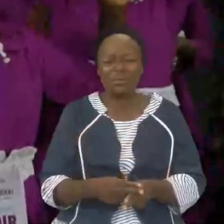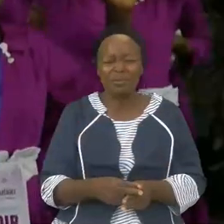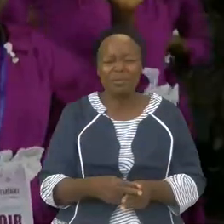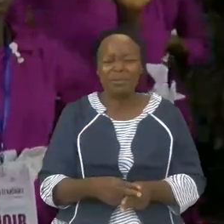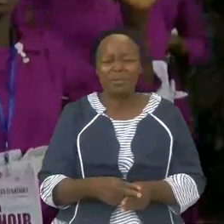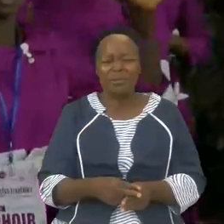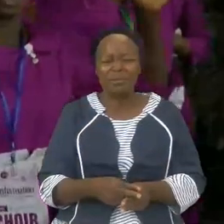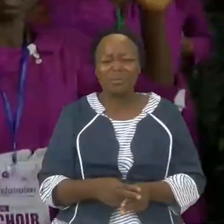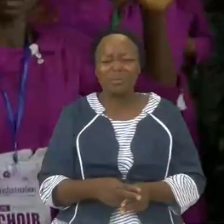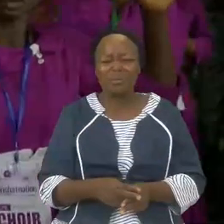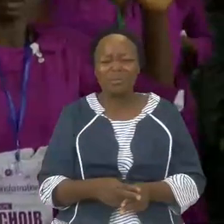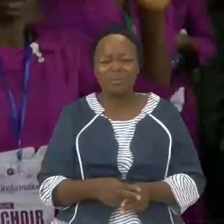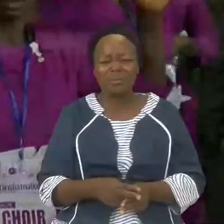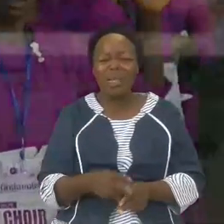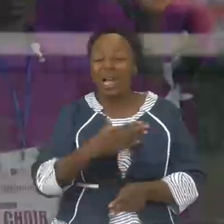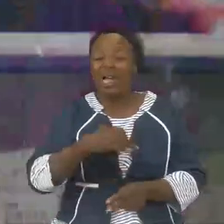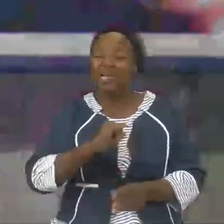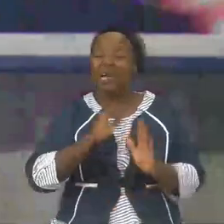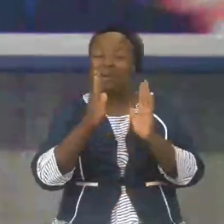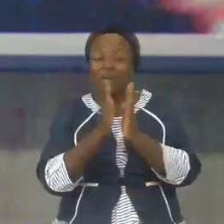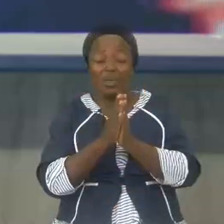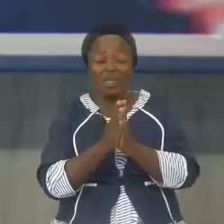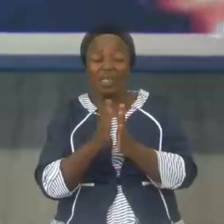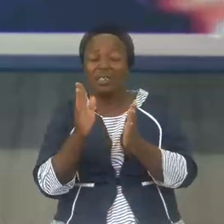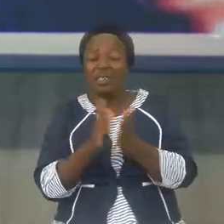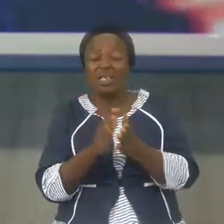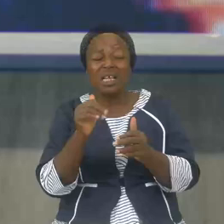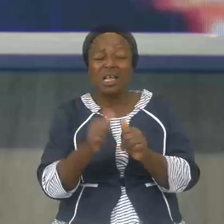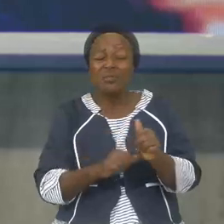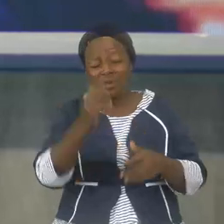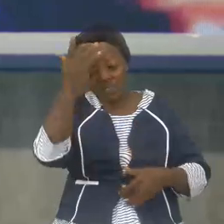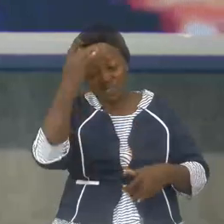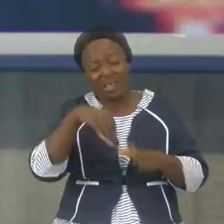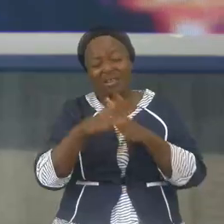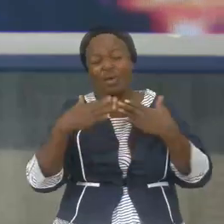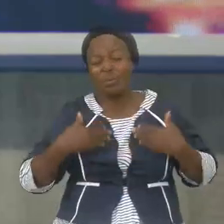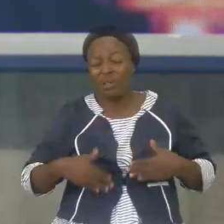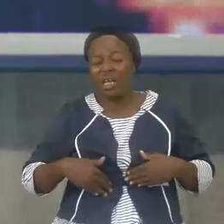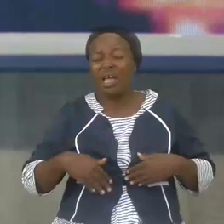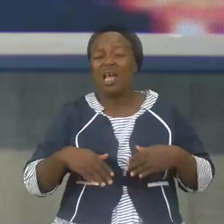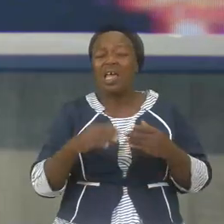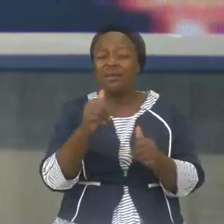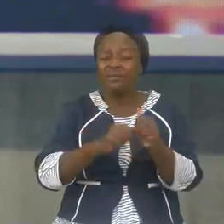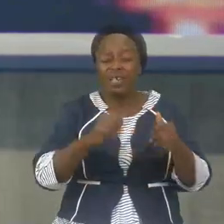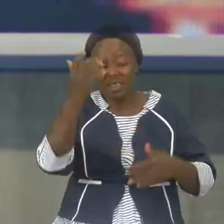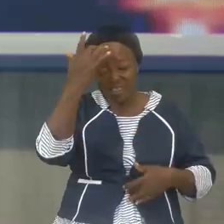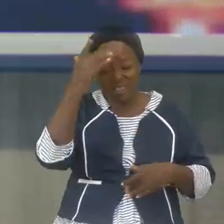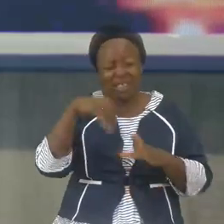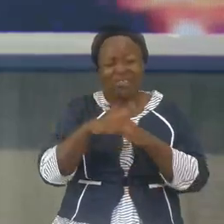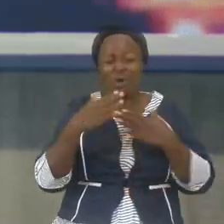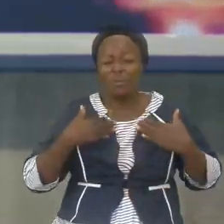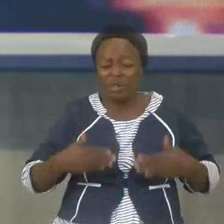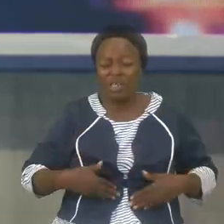de Jésus-Christ. Je prie, Seigneur, que toute maladie dans votre corps, toute infirmité dans